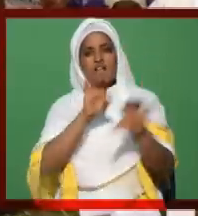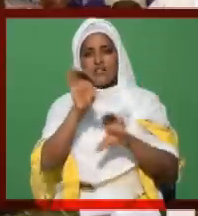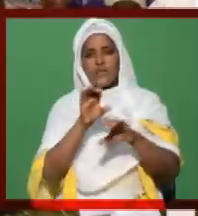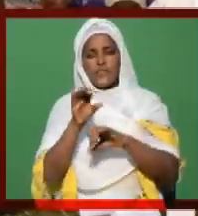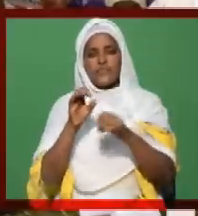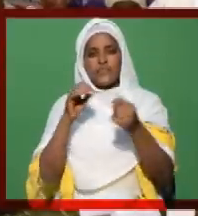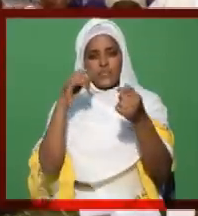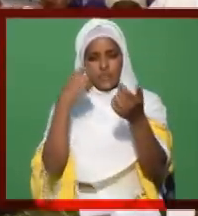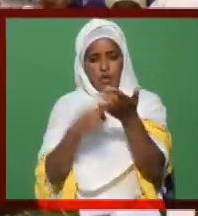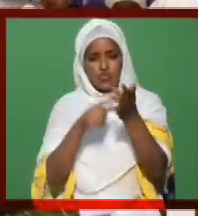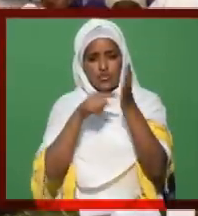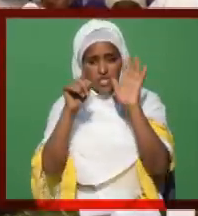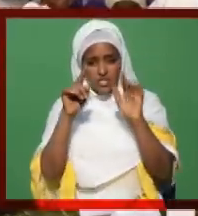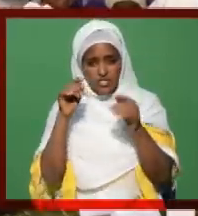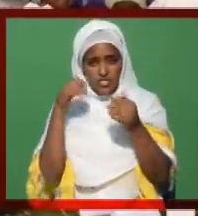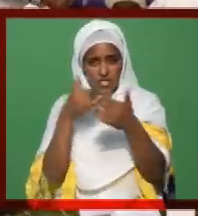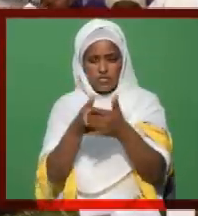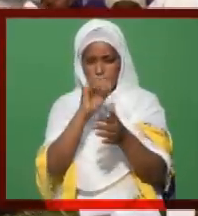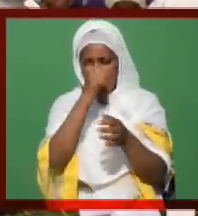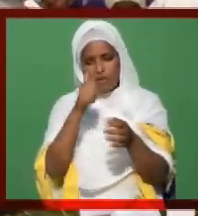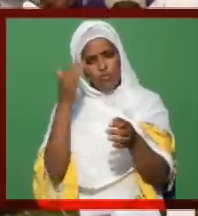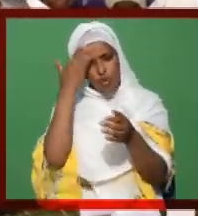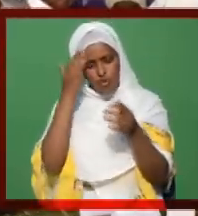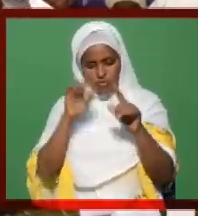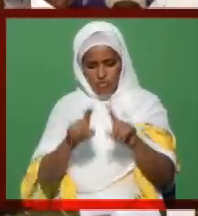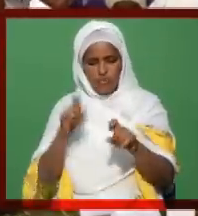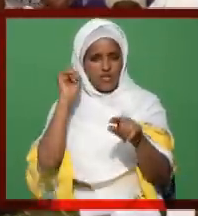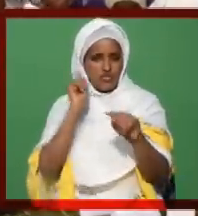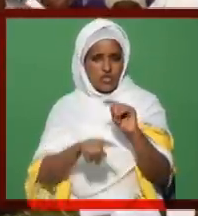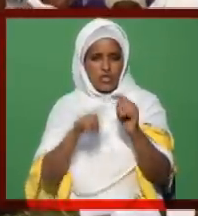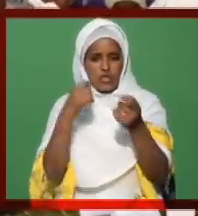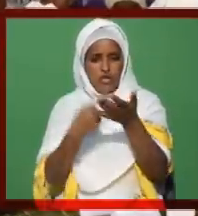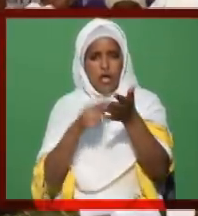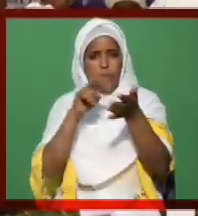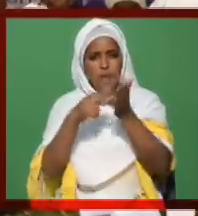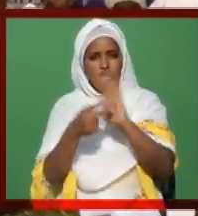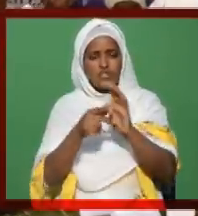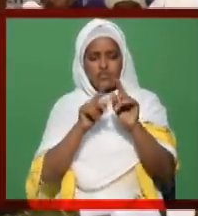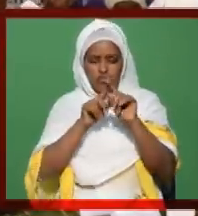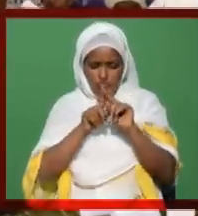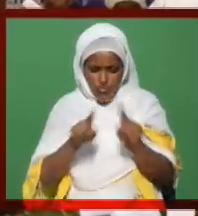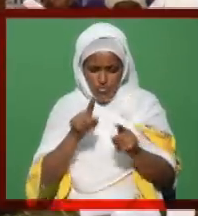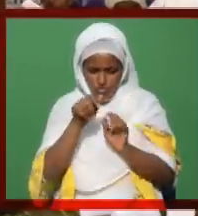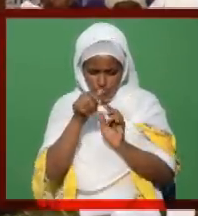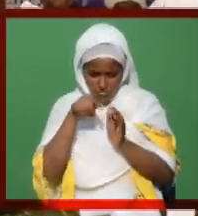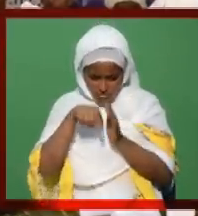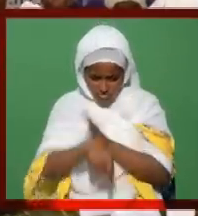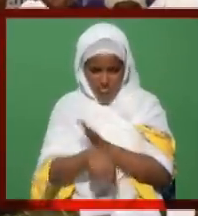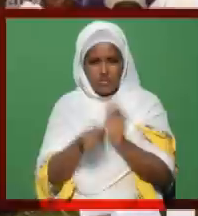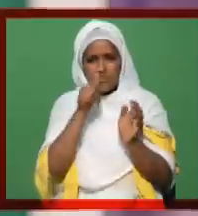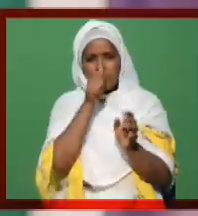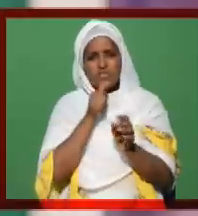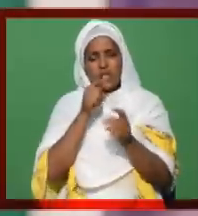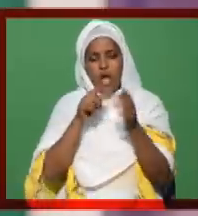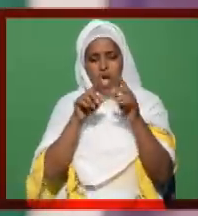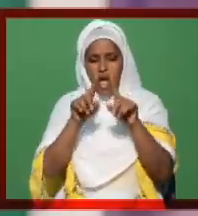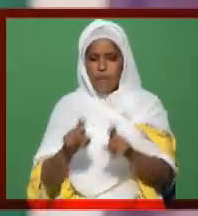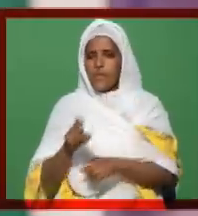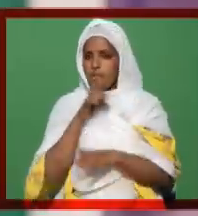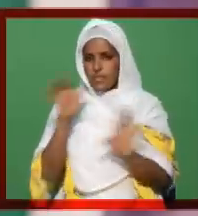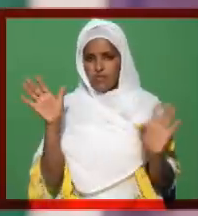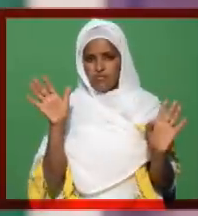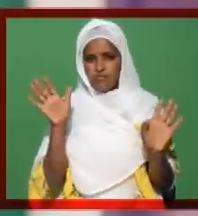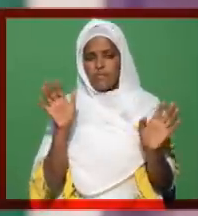ድረስ ማንንም ሊያውቀው አይችልም ማንንም ሊመረምረው አይችልም ያ ማለት ረቂቅ ዘምረቂቅ ነው እሱ ባህሪው አይመረመርም